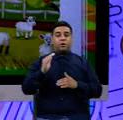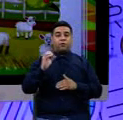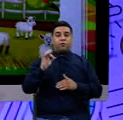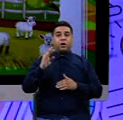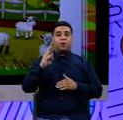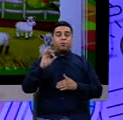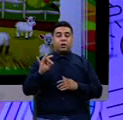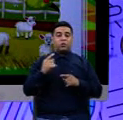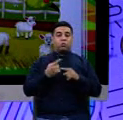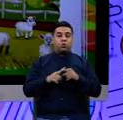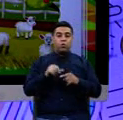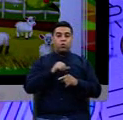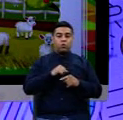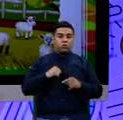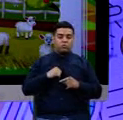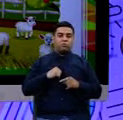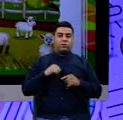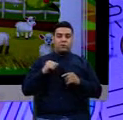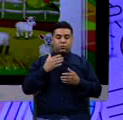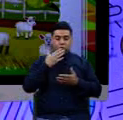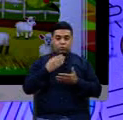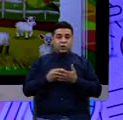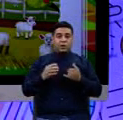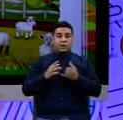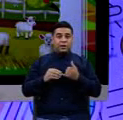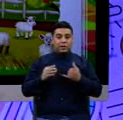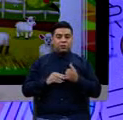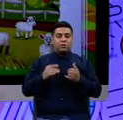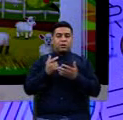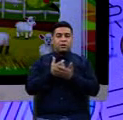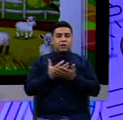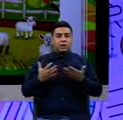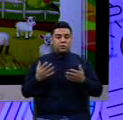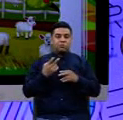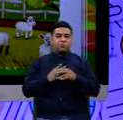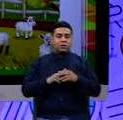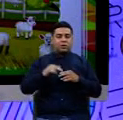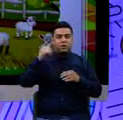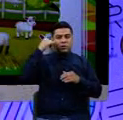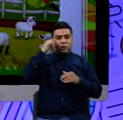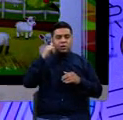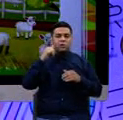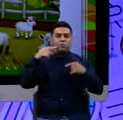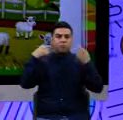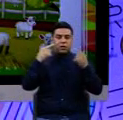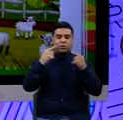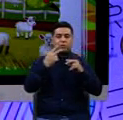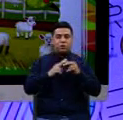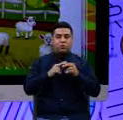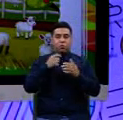fermer bu o'ziga qarashli yerda chorva parranda mahsulotlarini yetishtirish